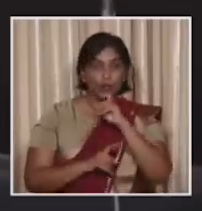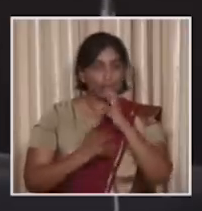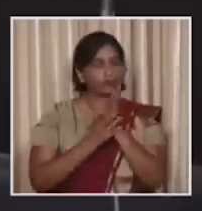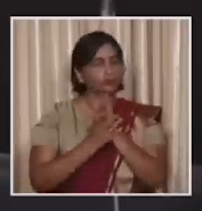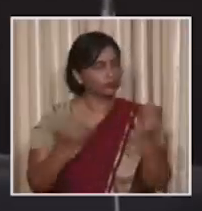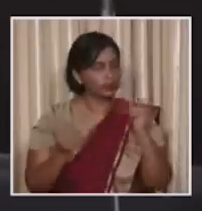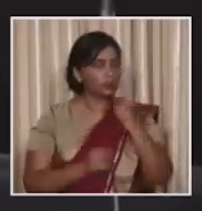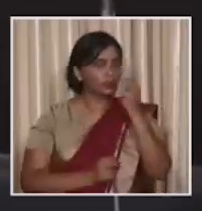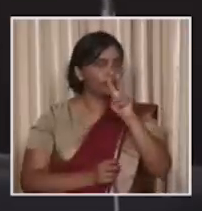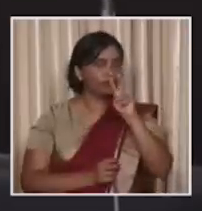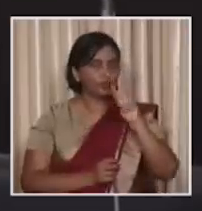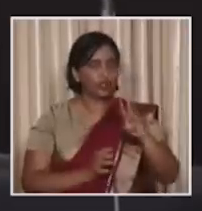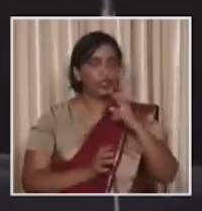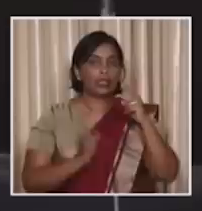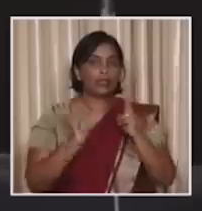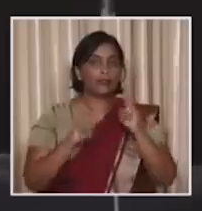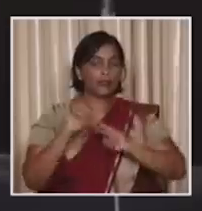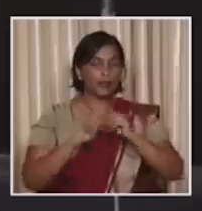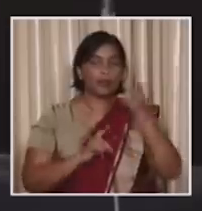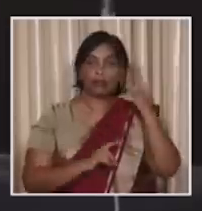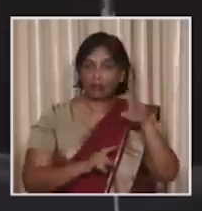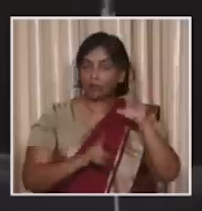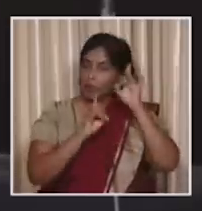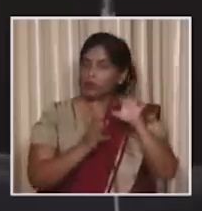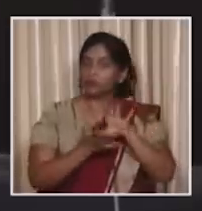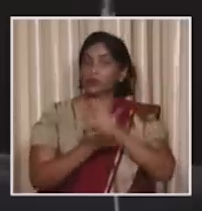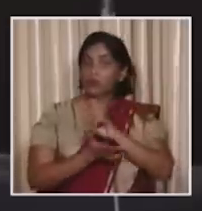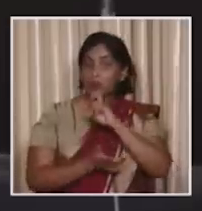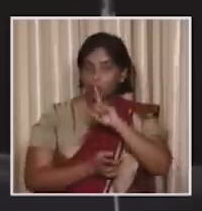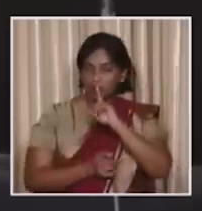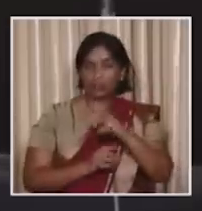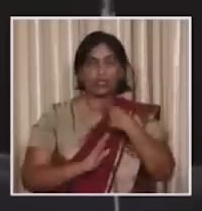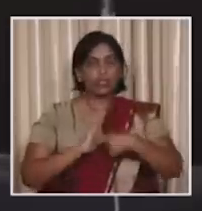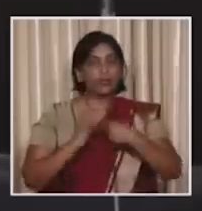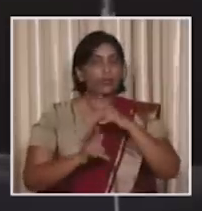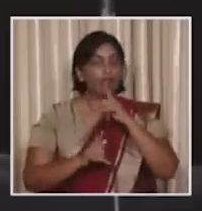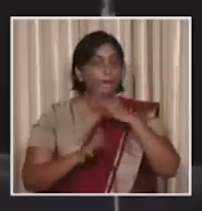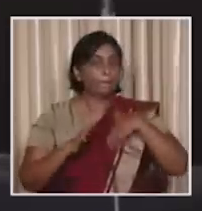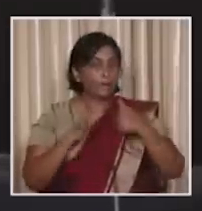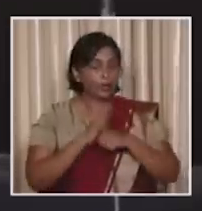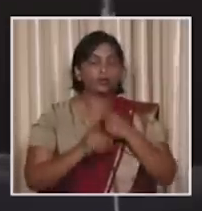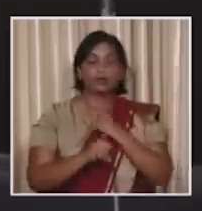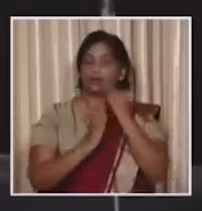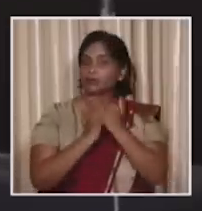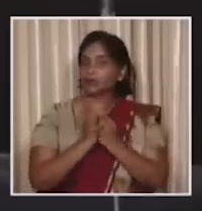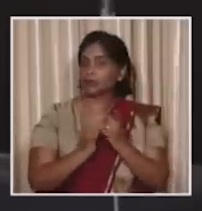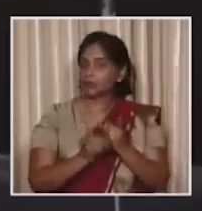කිරීම 2023/2014 දින ඇති නඩු තීන්දුව අනුව ශ්‍රී ලංකා විදුහල්පති සේවයේ ව්‍යවස්ථාවේ විධාන